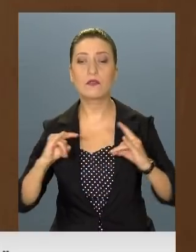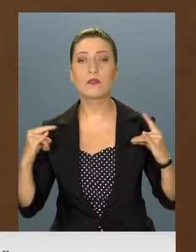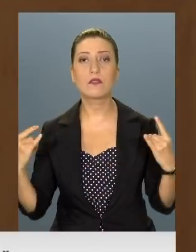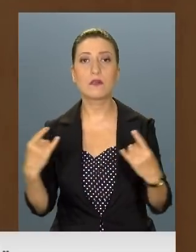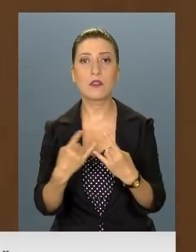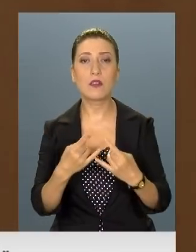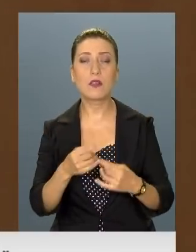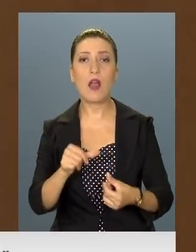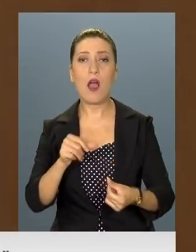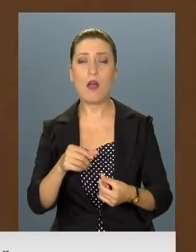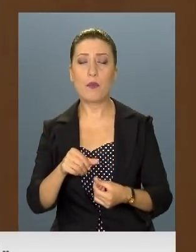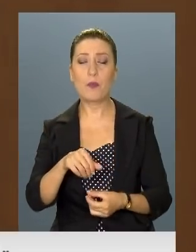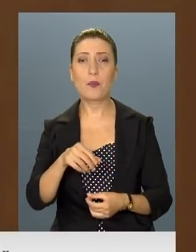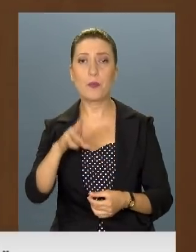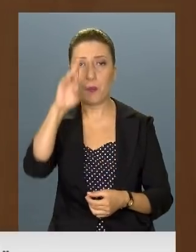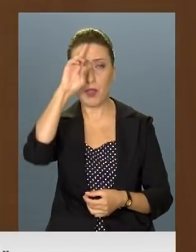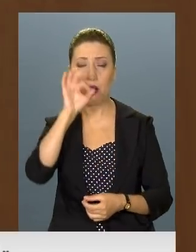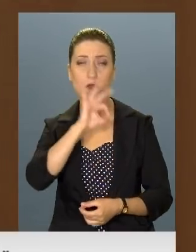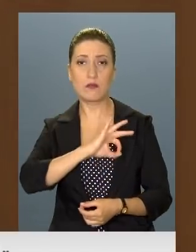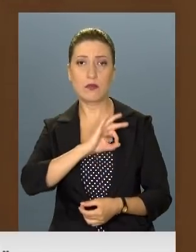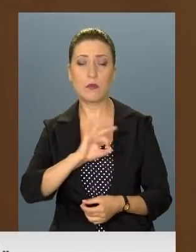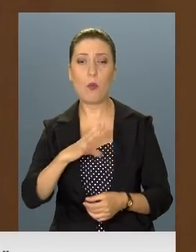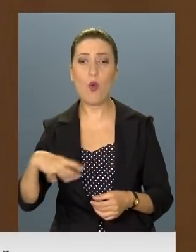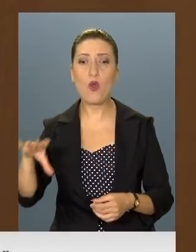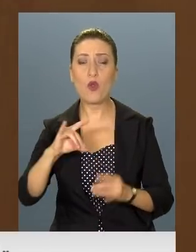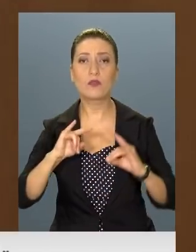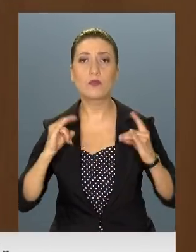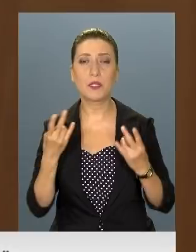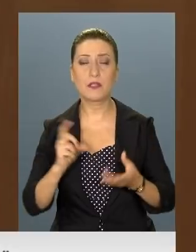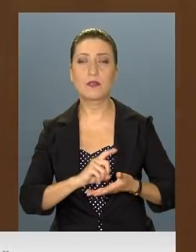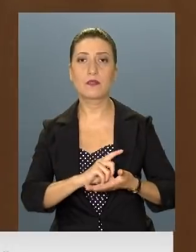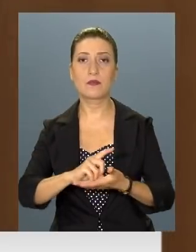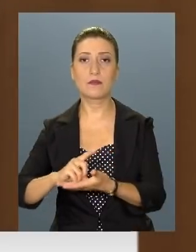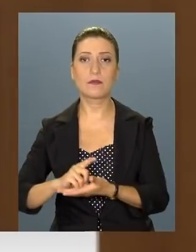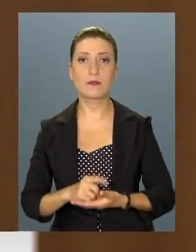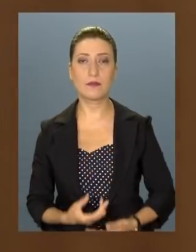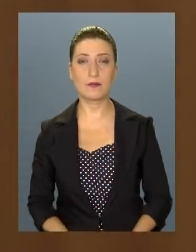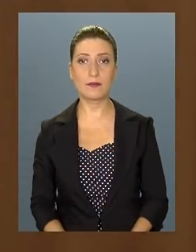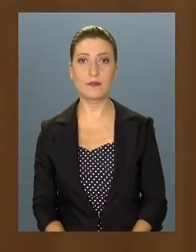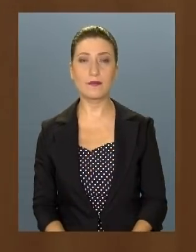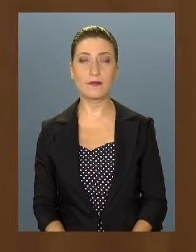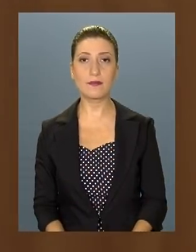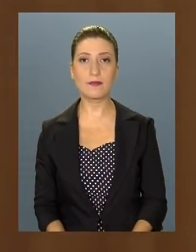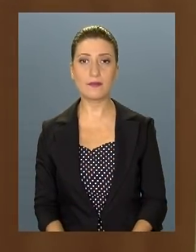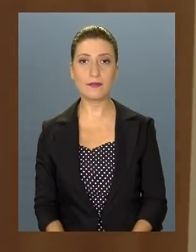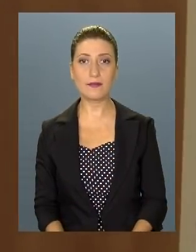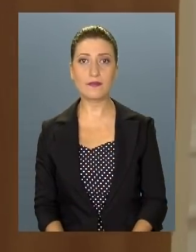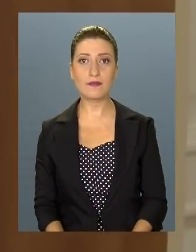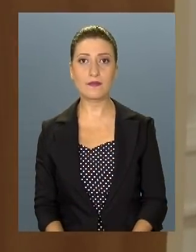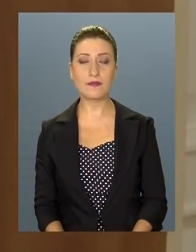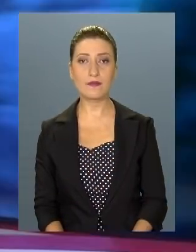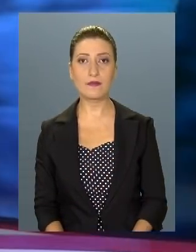նստեցնելով ու հանուն պետական շահի փոխադարձ համաձայնության բերելով։ Աքսանա Հայրապետյան, Էմիլ Տերտերյան, Նորայ Շարբաթյան,